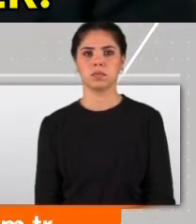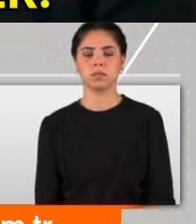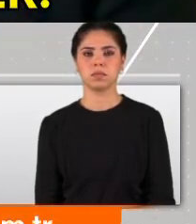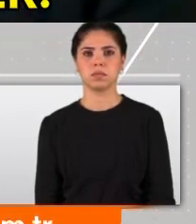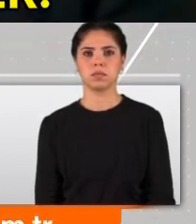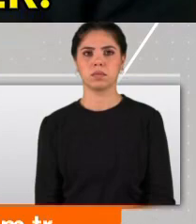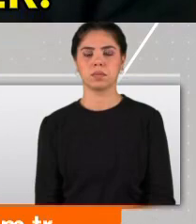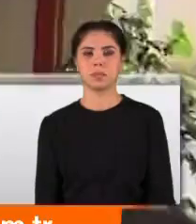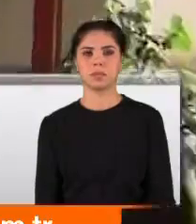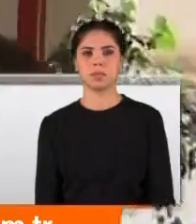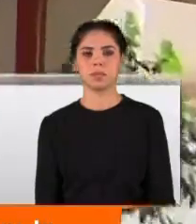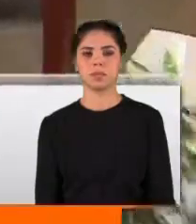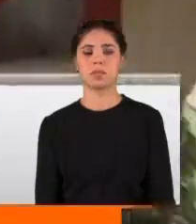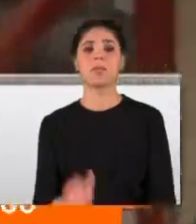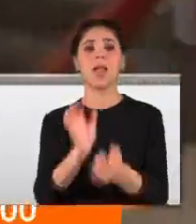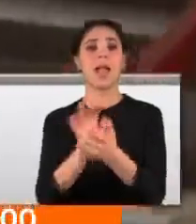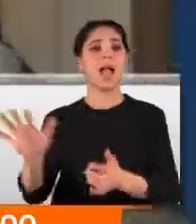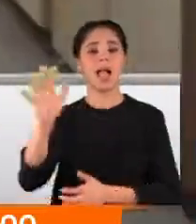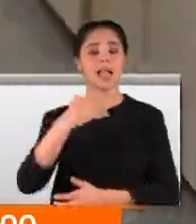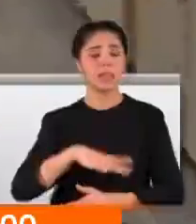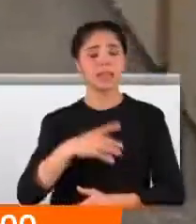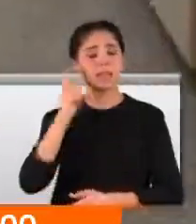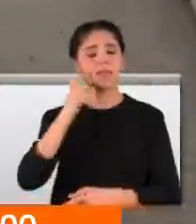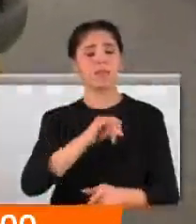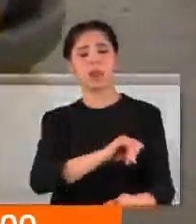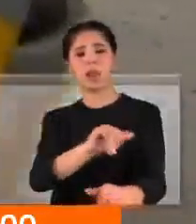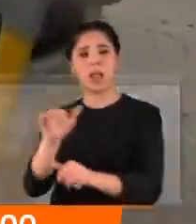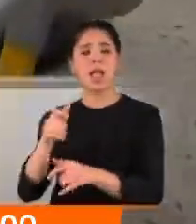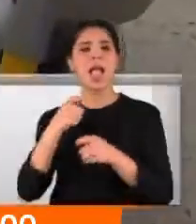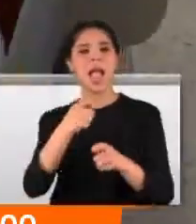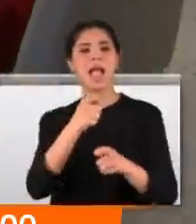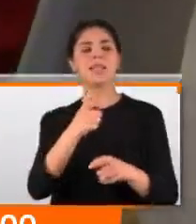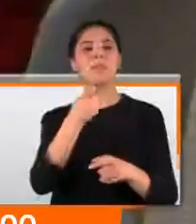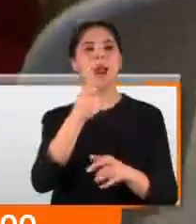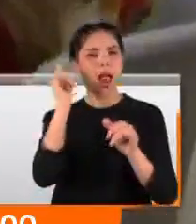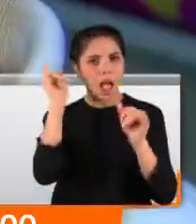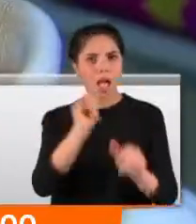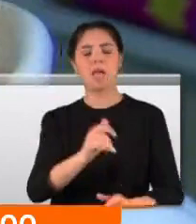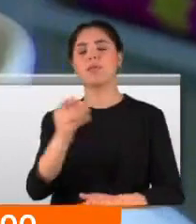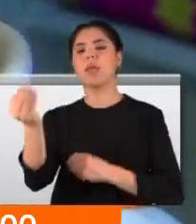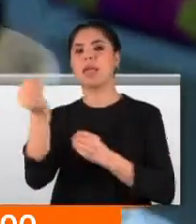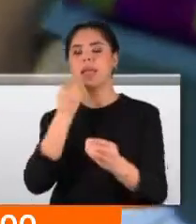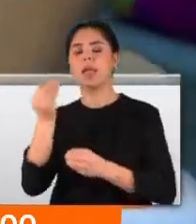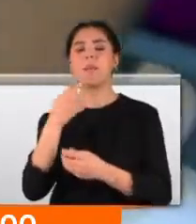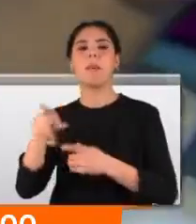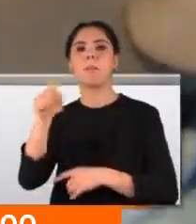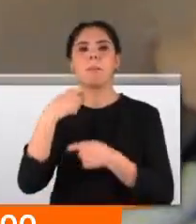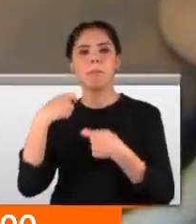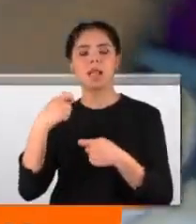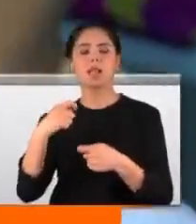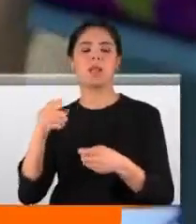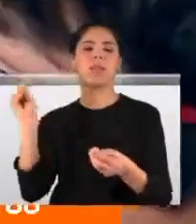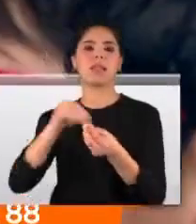ödeme imkanlarına sahiptir. Velilerin talebi ortak. Tıpkı eğitim ücreti gibi yemek kırtasiye tarzı ücretlere zam